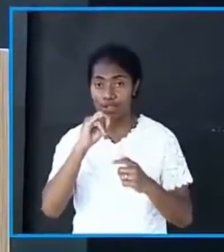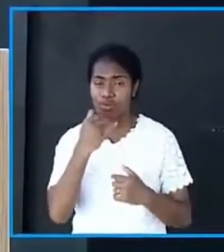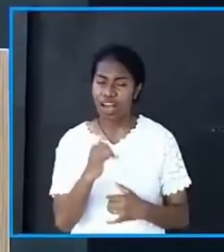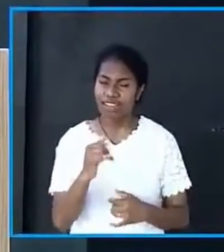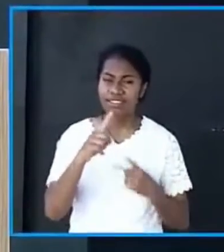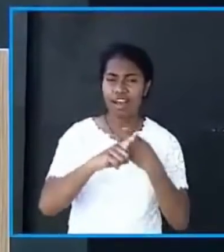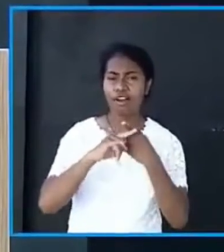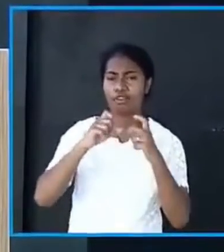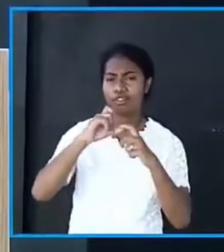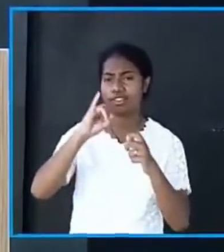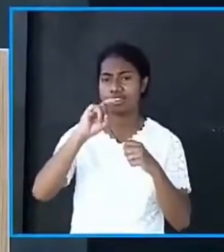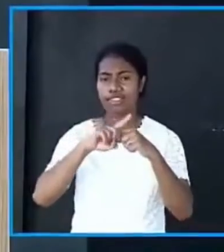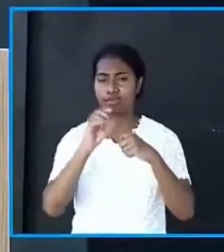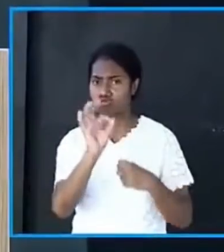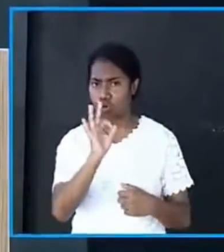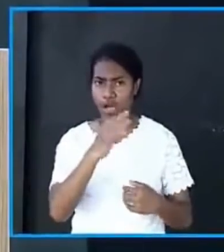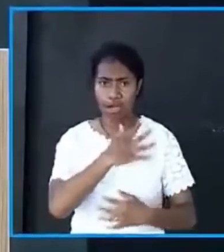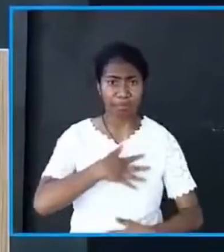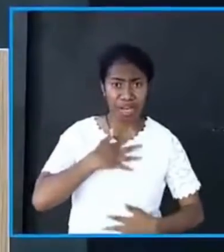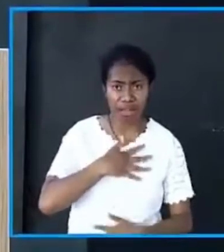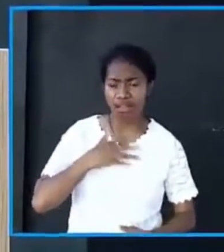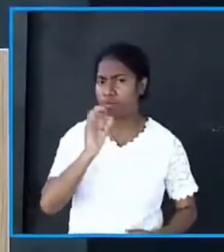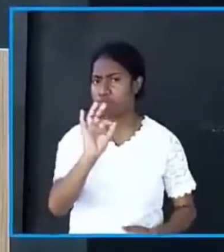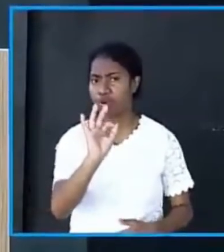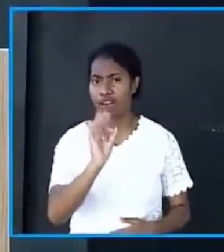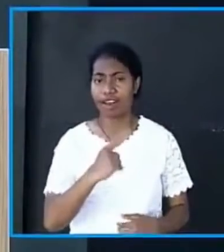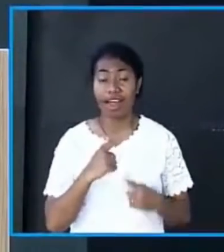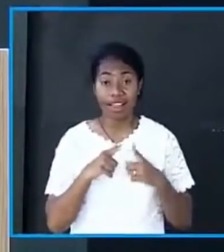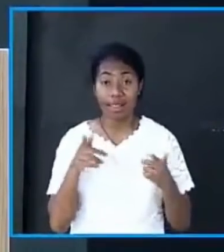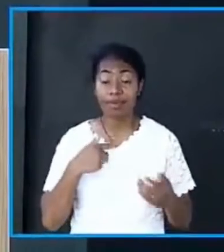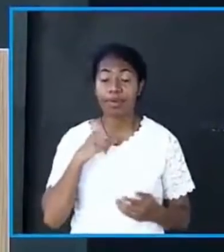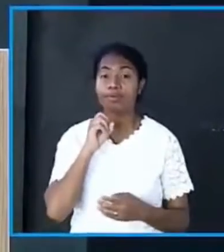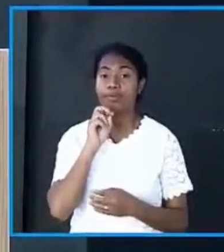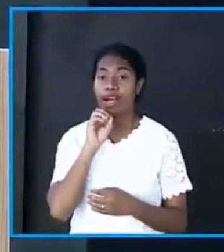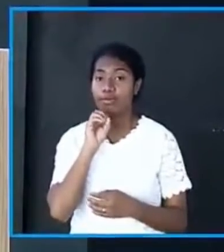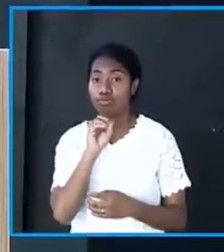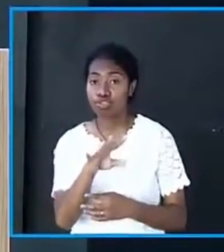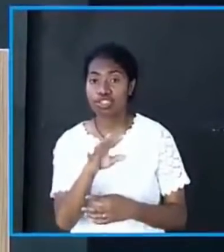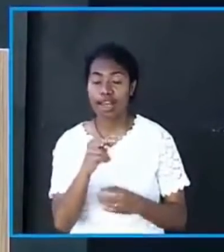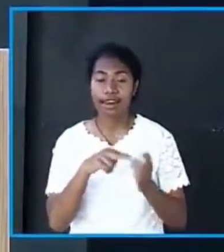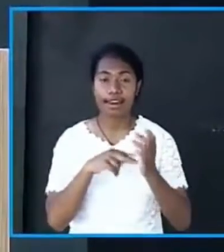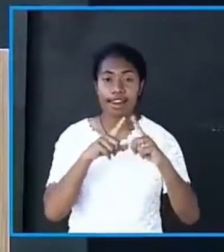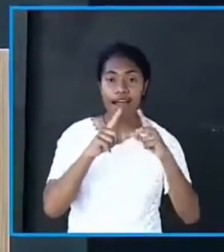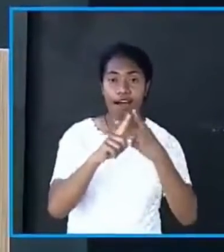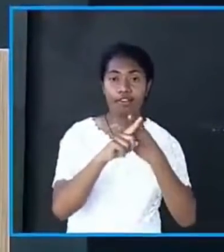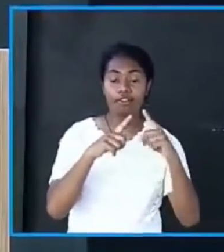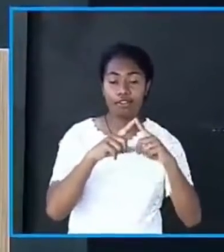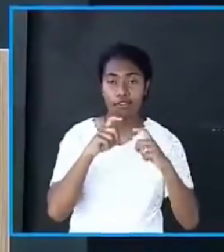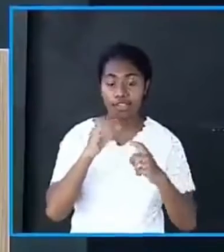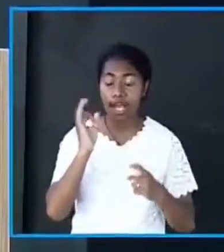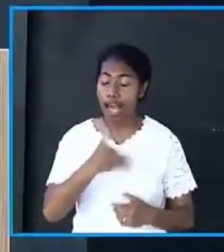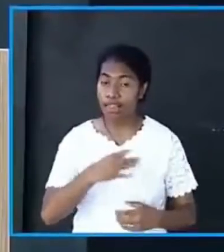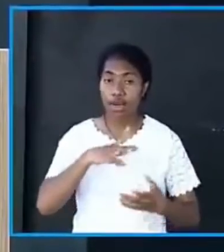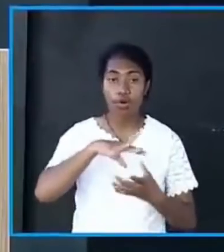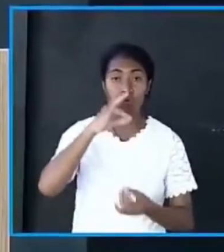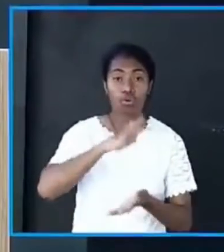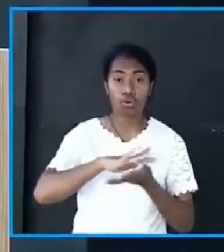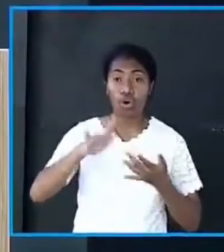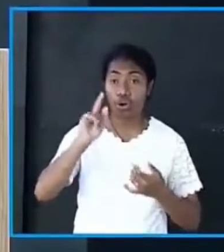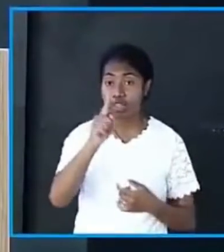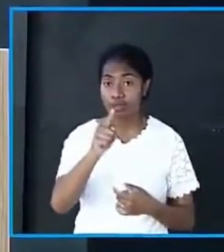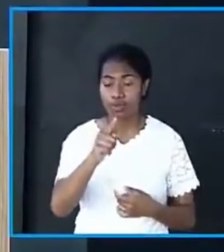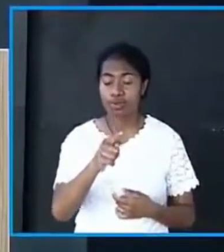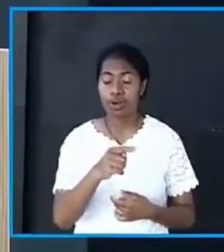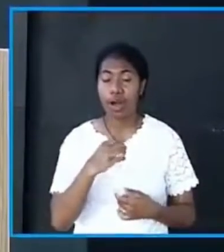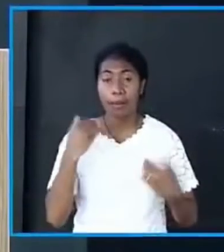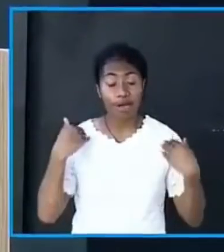beda dengan binatang tapi waktunya menghembuskan nafas atau roknya manusia lalu menjadi makhluk rohani